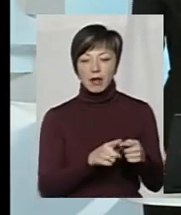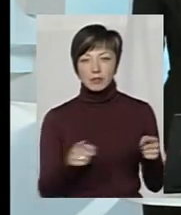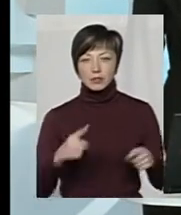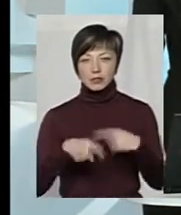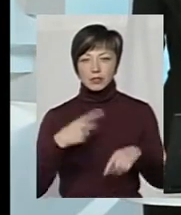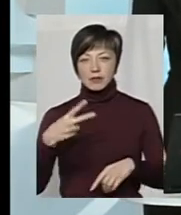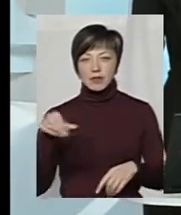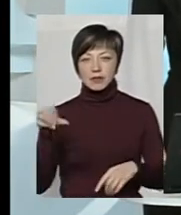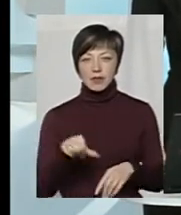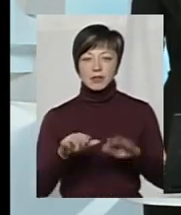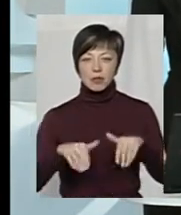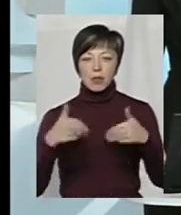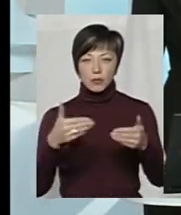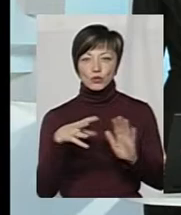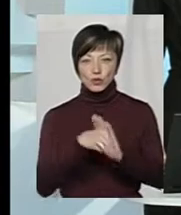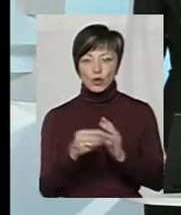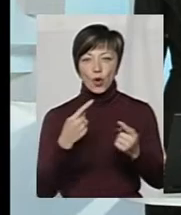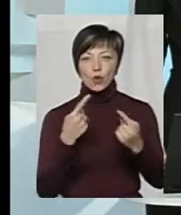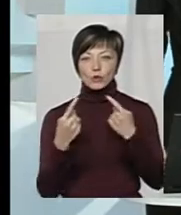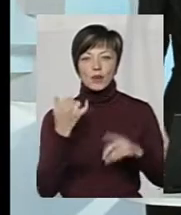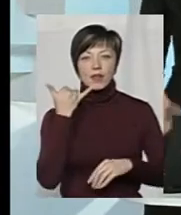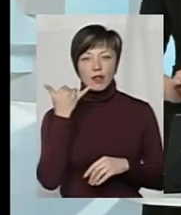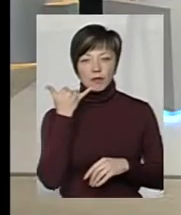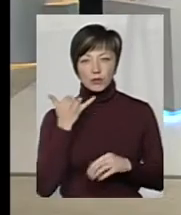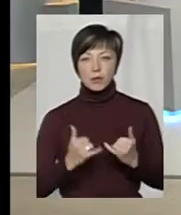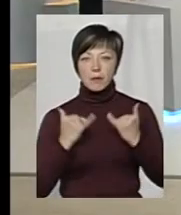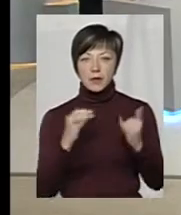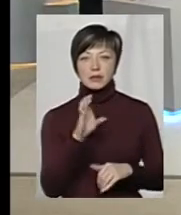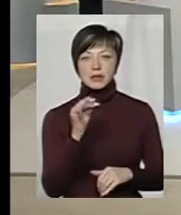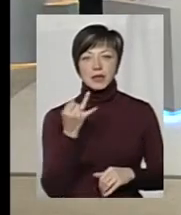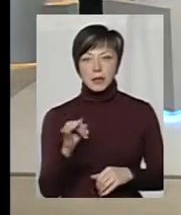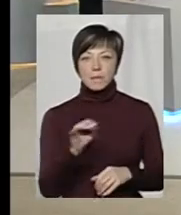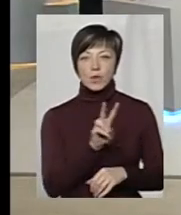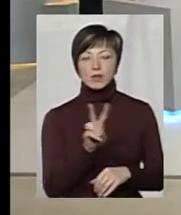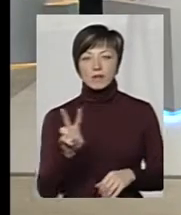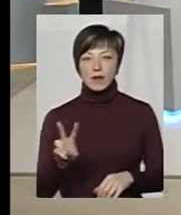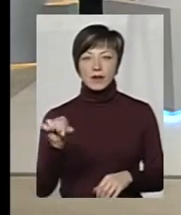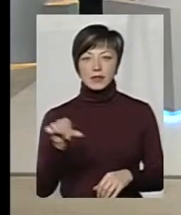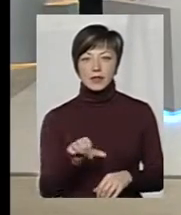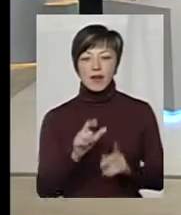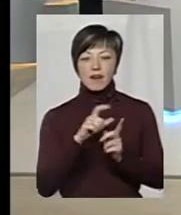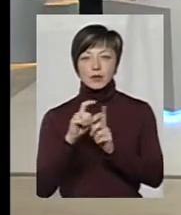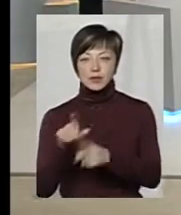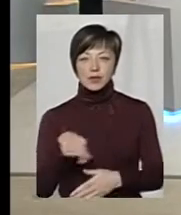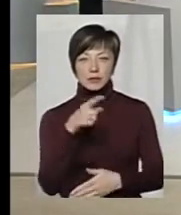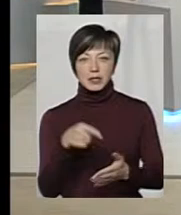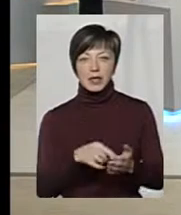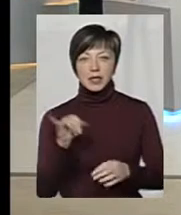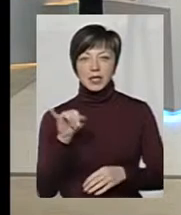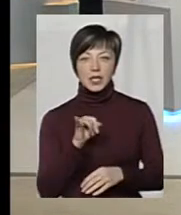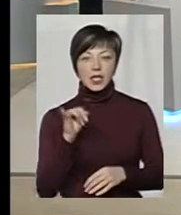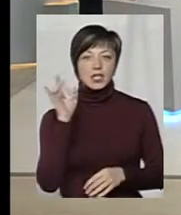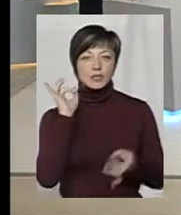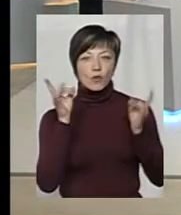хвилин запропонуємо вам долучитися до розмови телефоном. Пане Сергію, по 2 хвилини у вас буде для відповідей на запитання. І звуковий сигнал